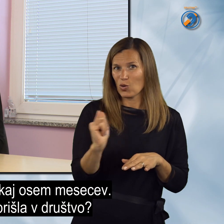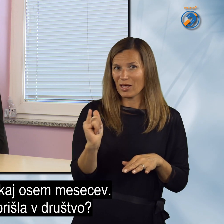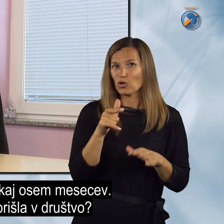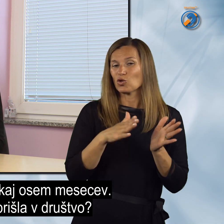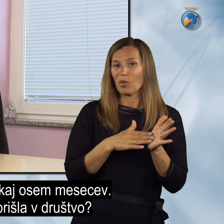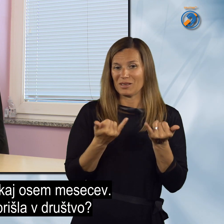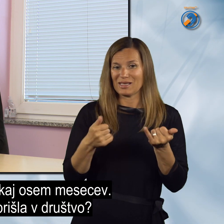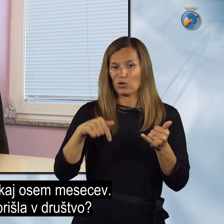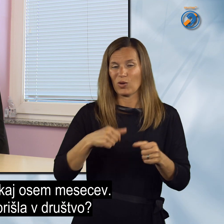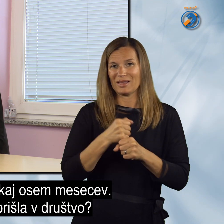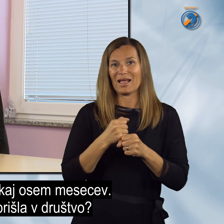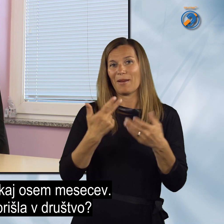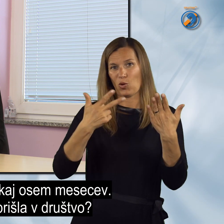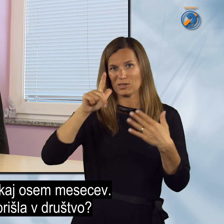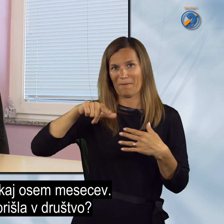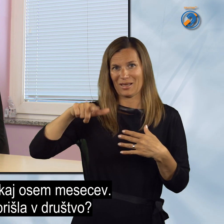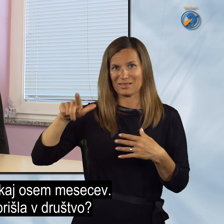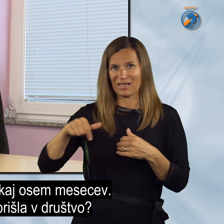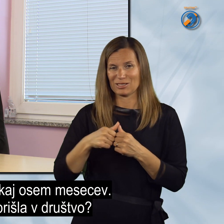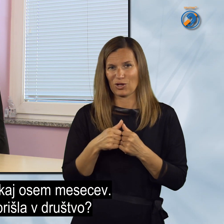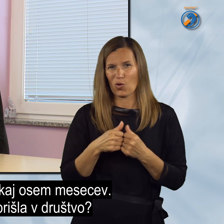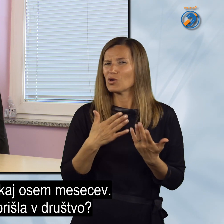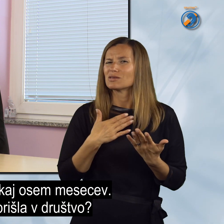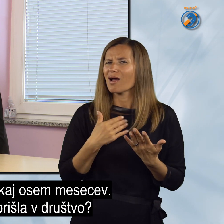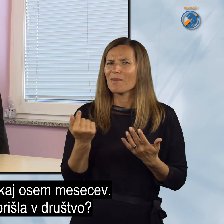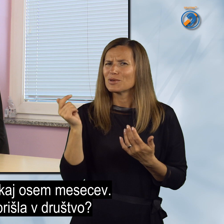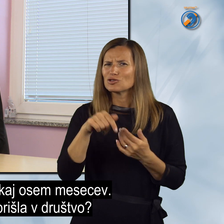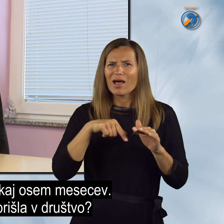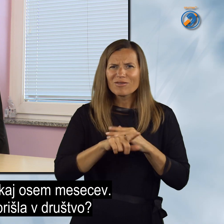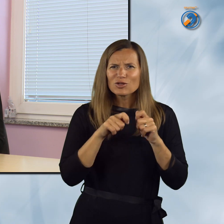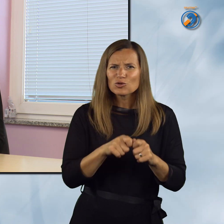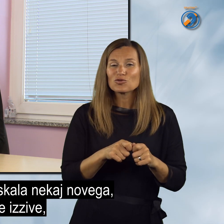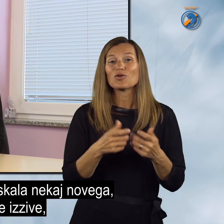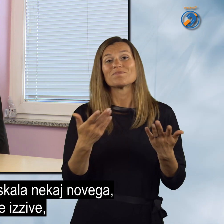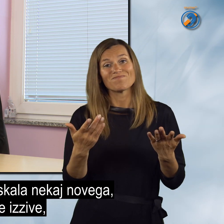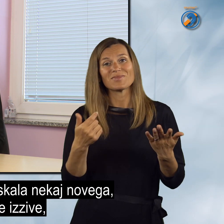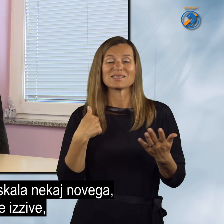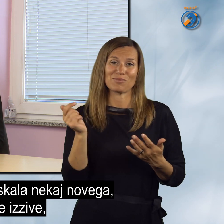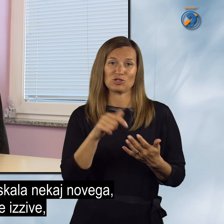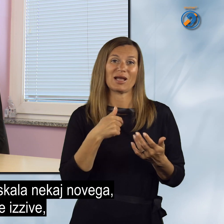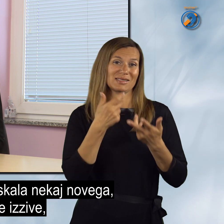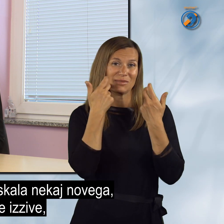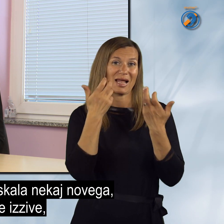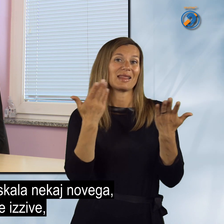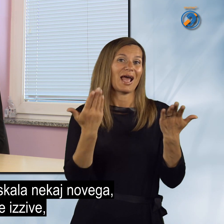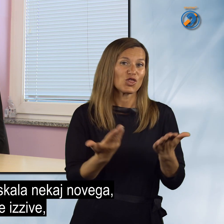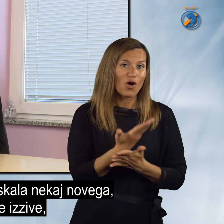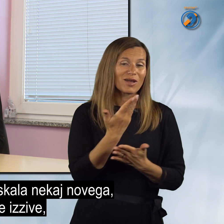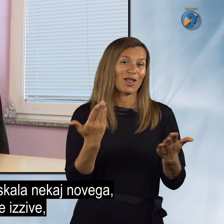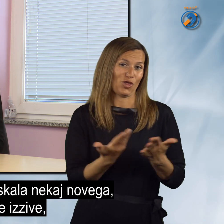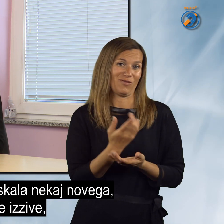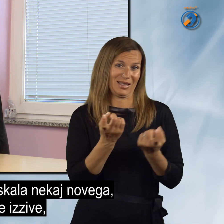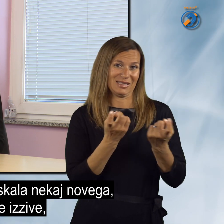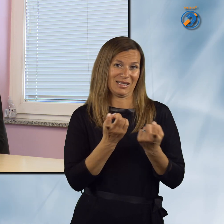tako da sem sedaj tukaj 8 mesecev. Zakaj sem prišla v društvo? V društvo sem prišla zato, ker sem iskala nekaj novega,